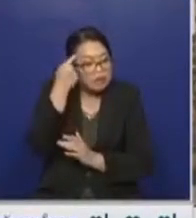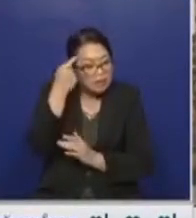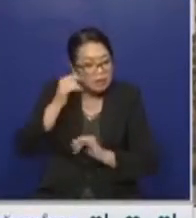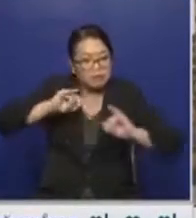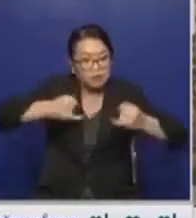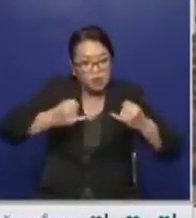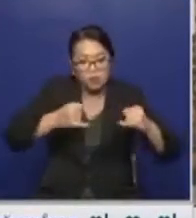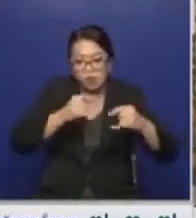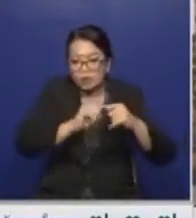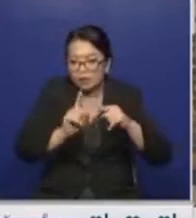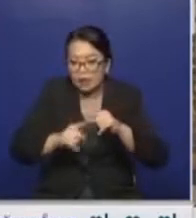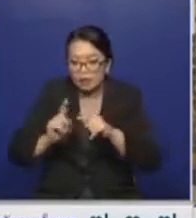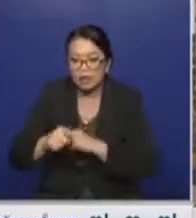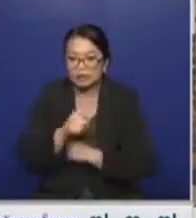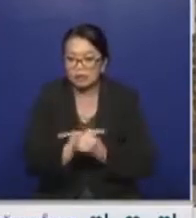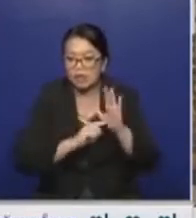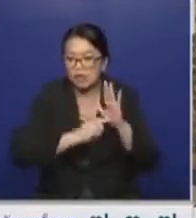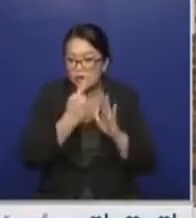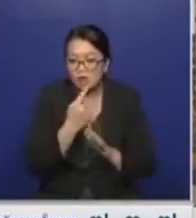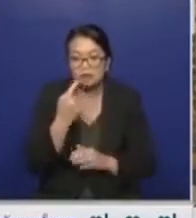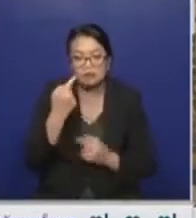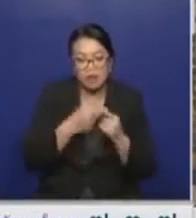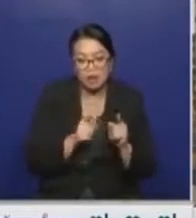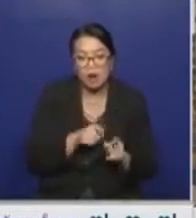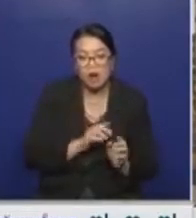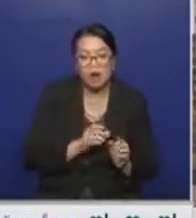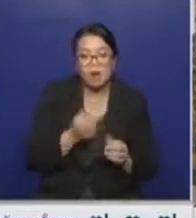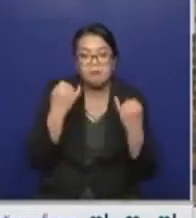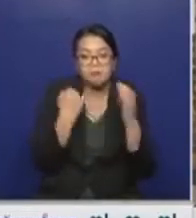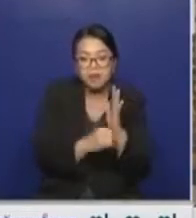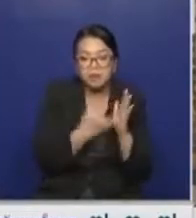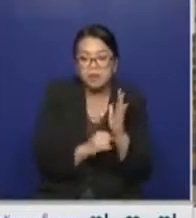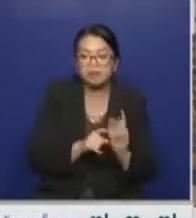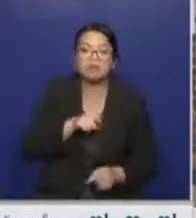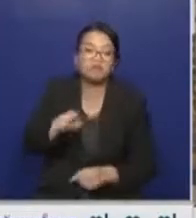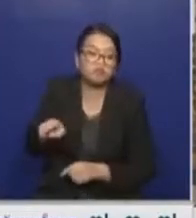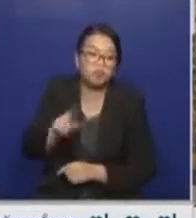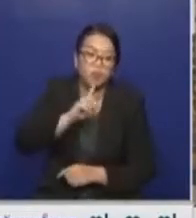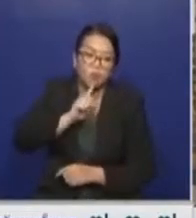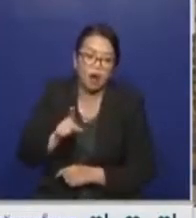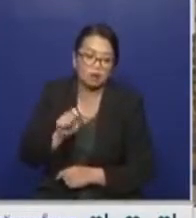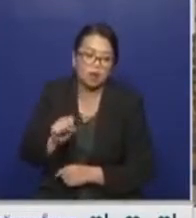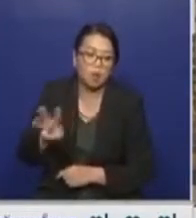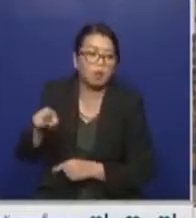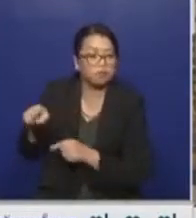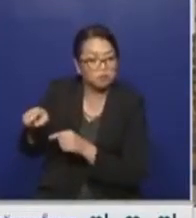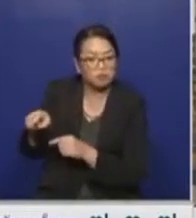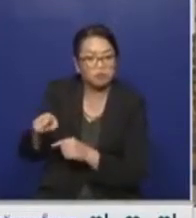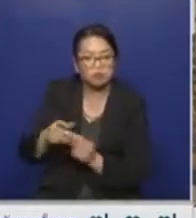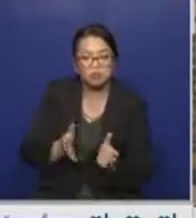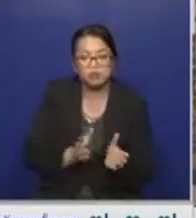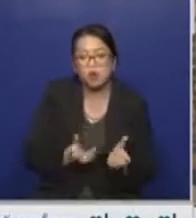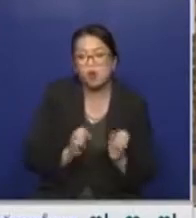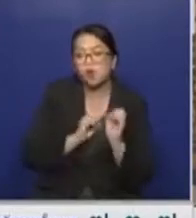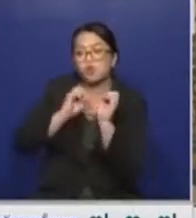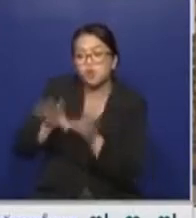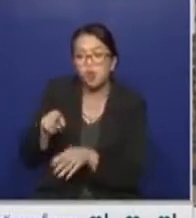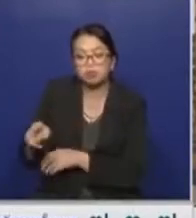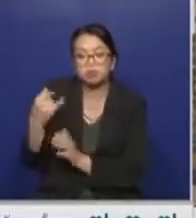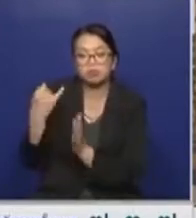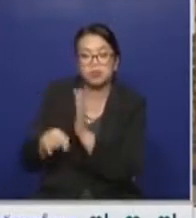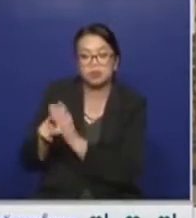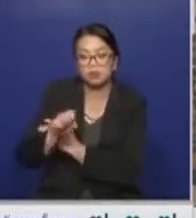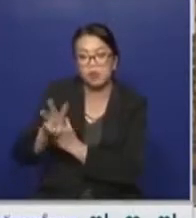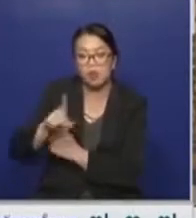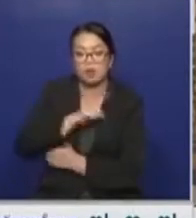าเรื่องเหล่านี้ด้วยความเคารพจริงๆครับท่านประธานครับช่วยกำชับให้อภิปรายอยู่ในร่องในรอยอยู่